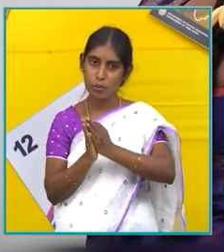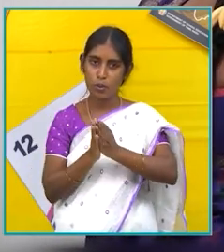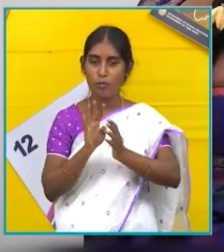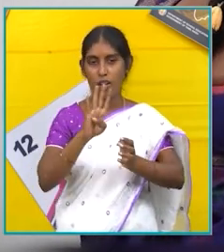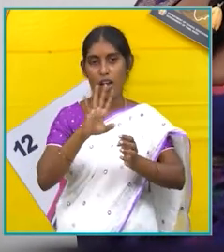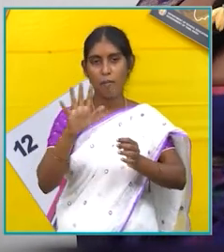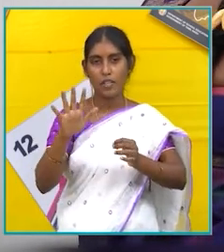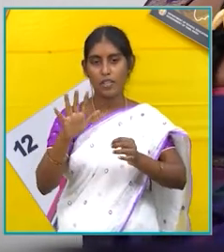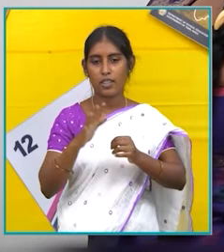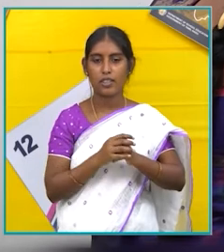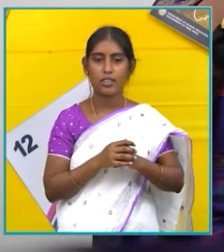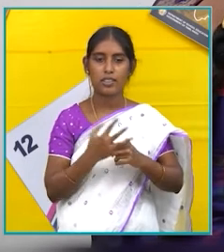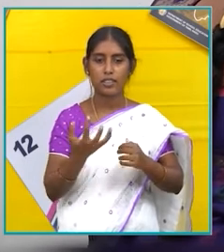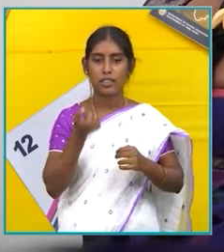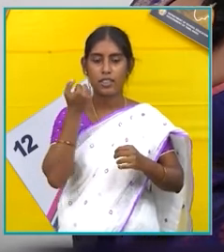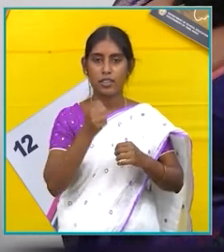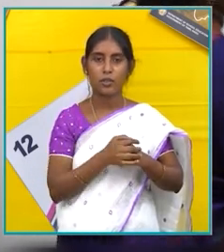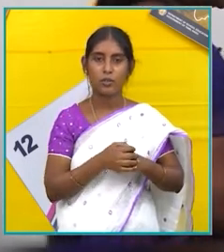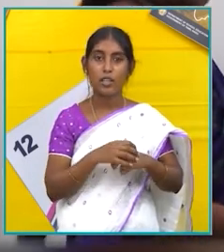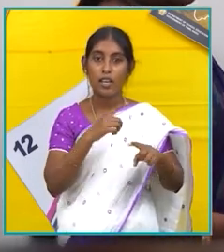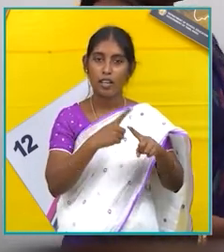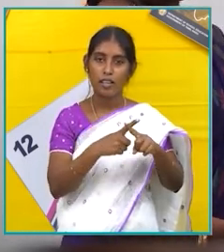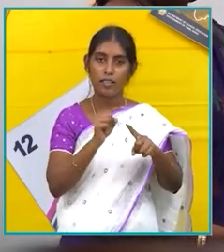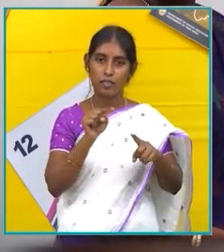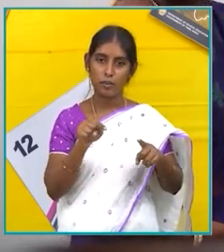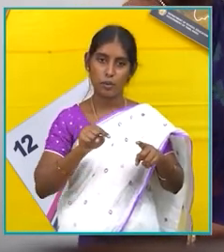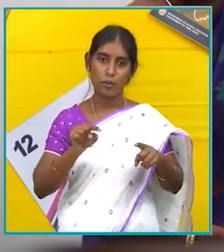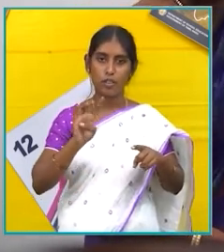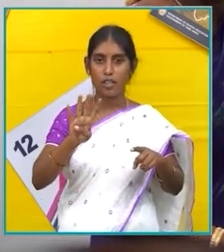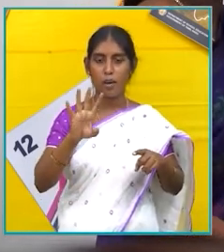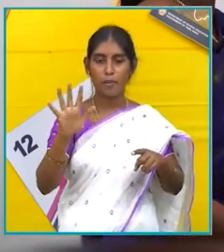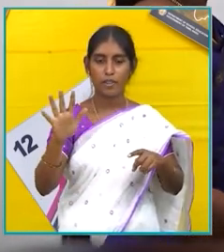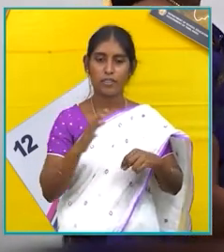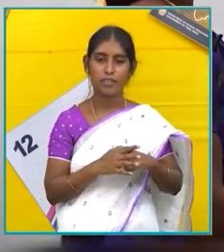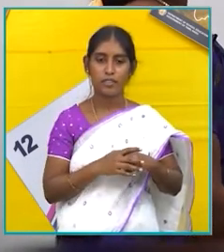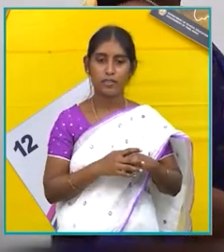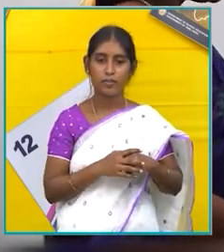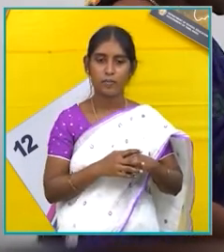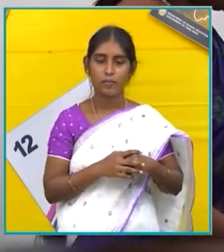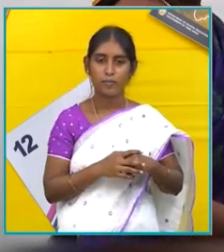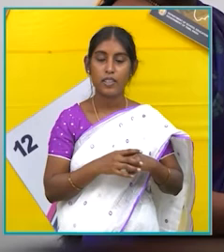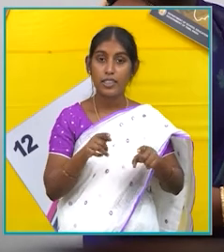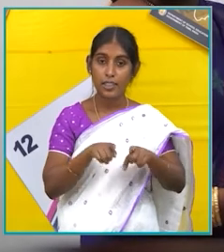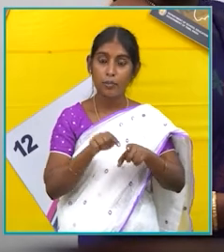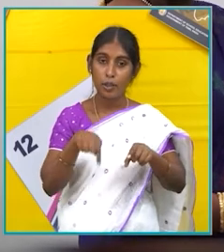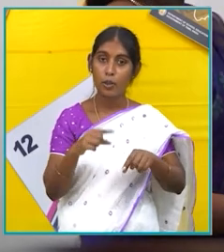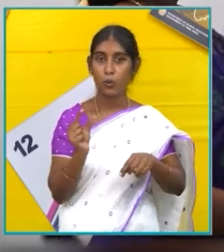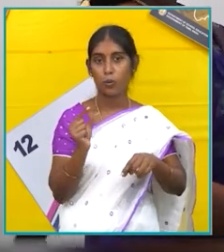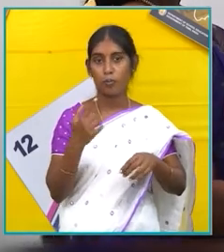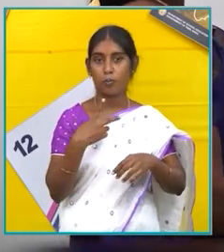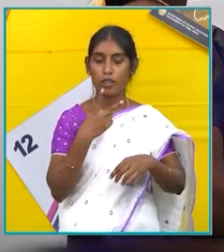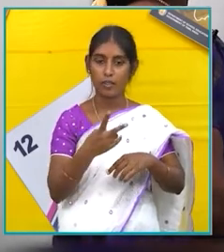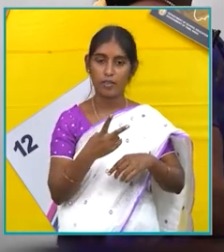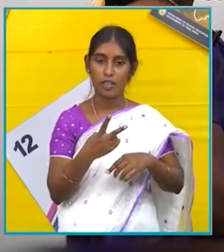45 டிகிரி. இப்போ நம்ம கண்டுபிடிச்சிருக்கிறது என்ன, எக்ஸோட மதிப்பு. எக்ஸோட மதிப்பு எவ்வளோ, 45 டிகிரி. இதை வச்சு நம்ம என்ன